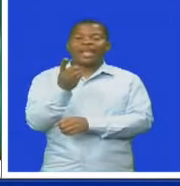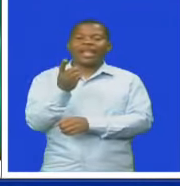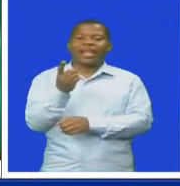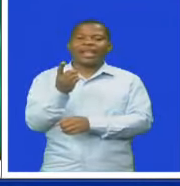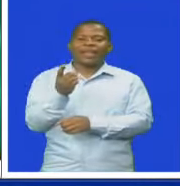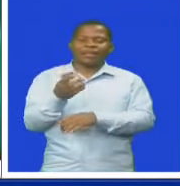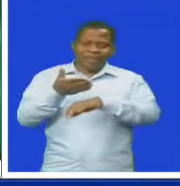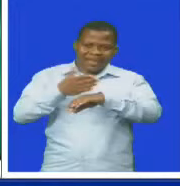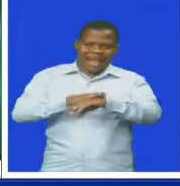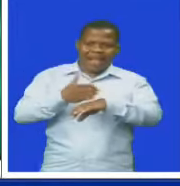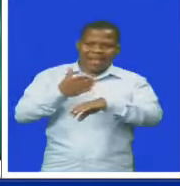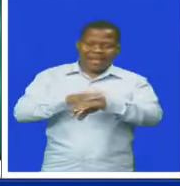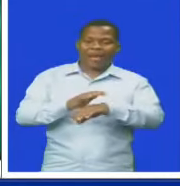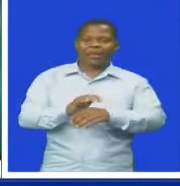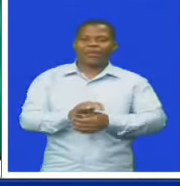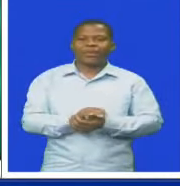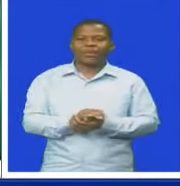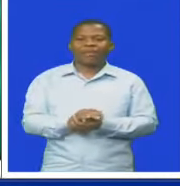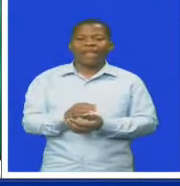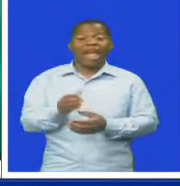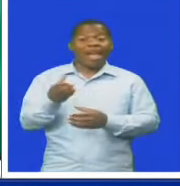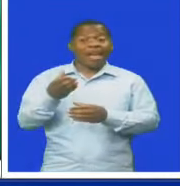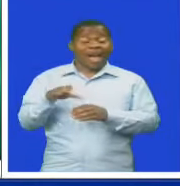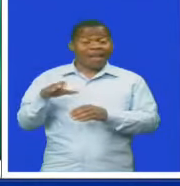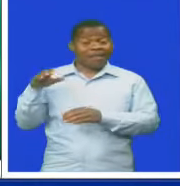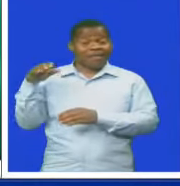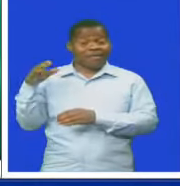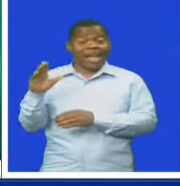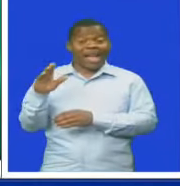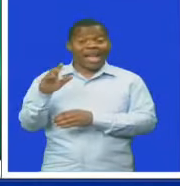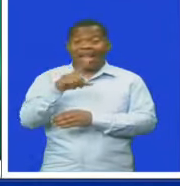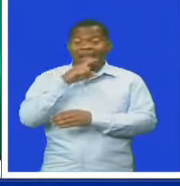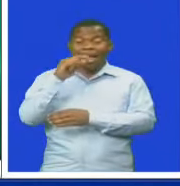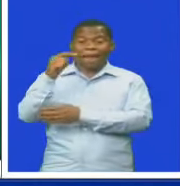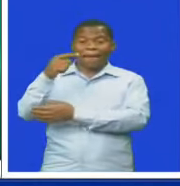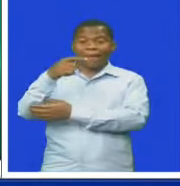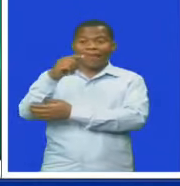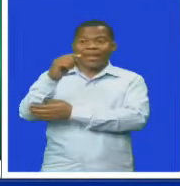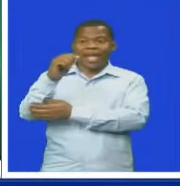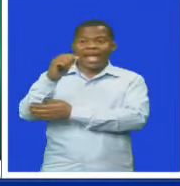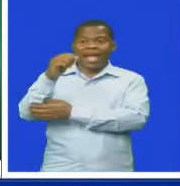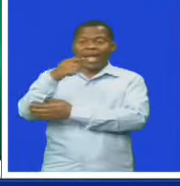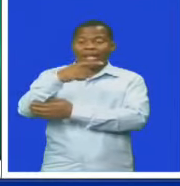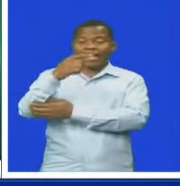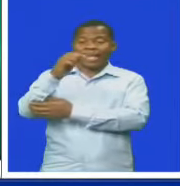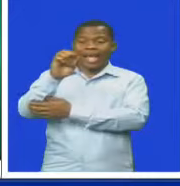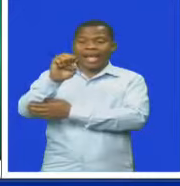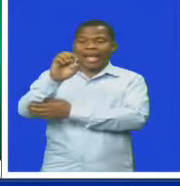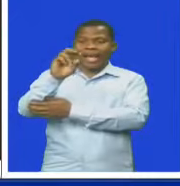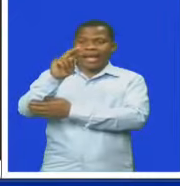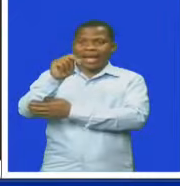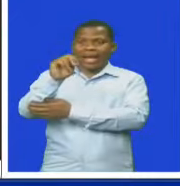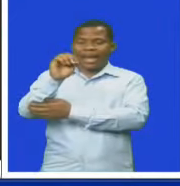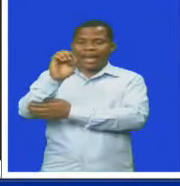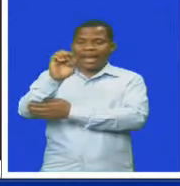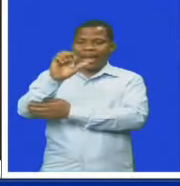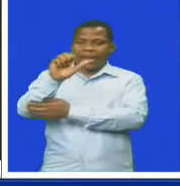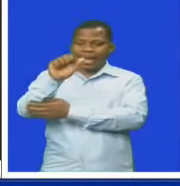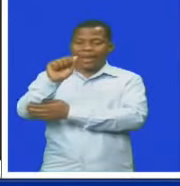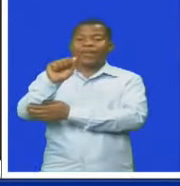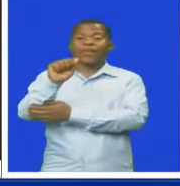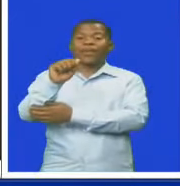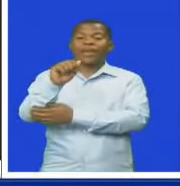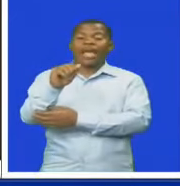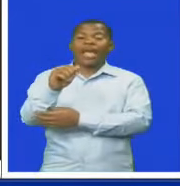tithi kulandzela kungavumelani netinsolo tekukhwabanisa emavoti elikhethweni lamengameli welive leGini inkantolo yakulela live seyimemetele ukuthi afakonde